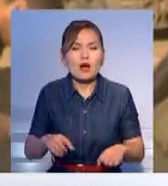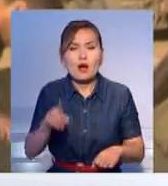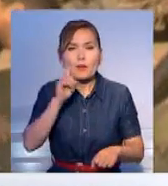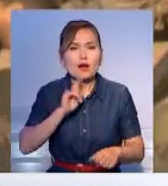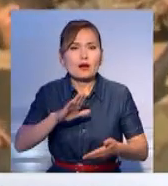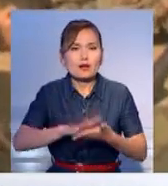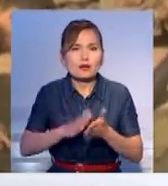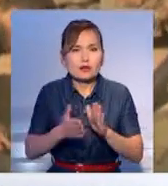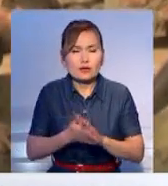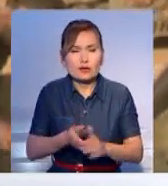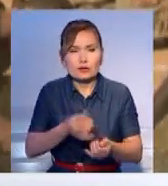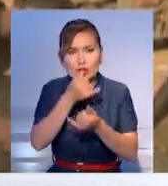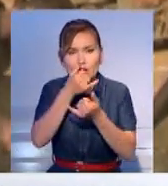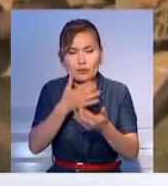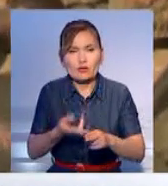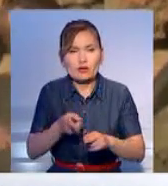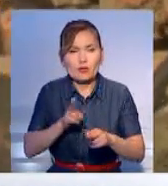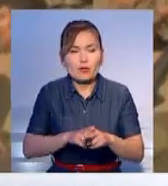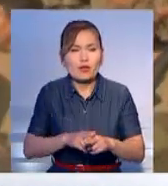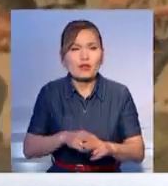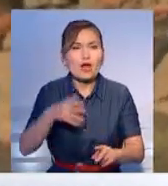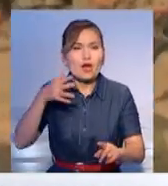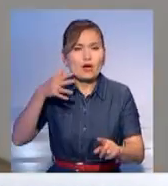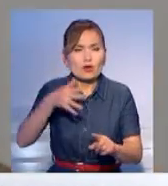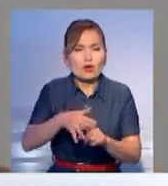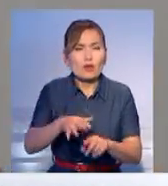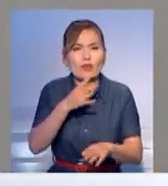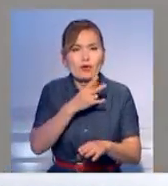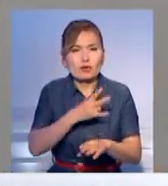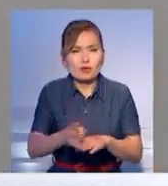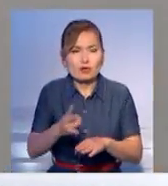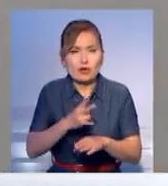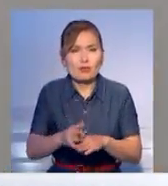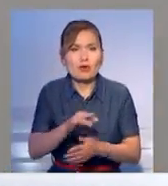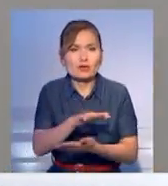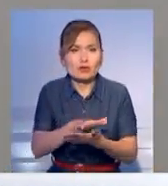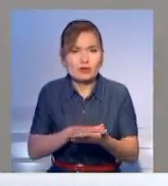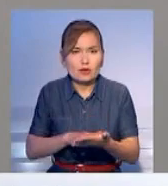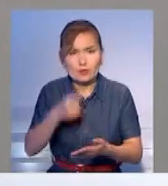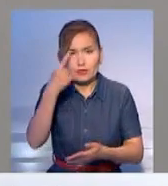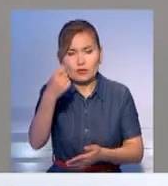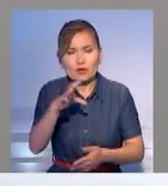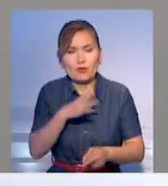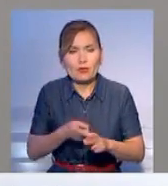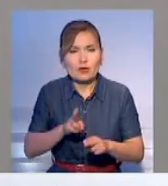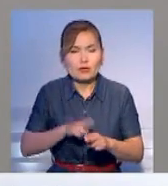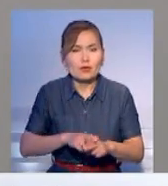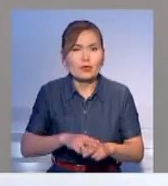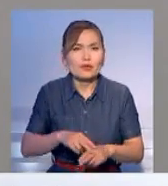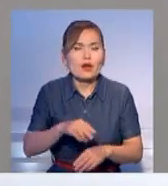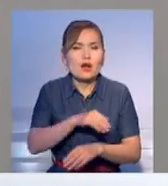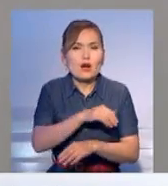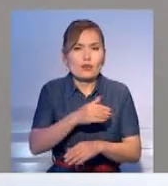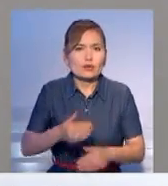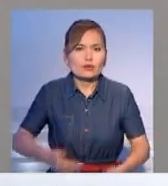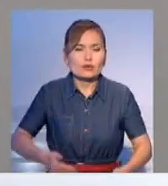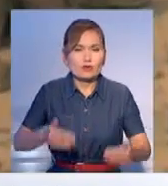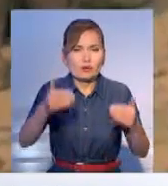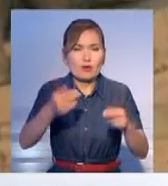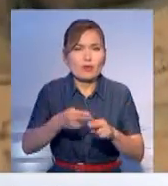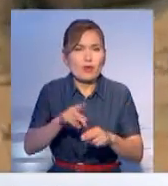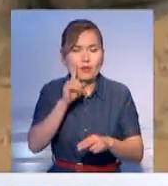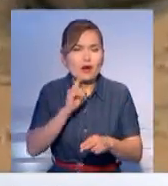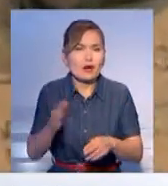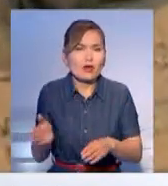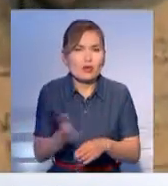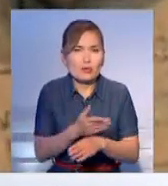Хамас қоршау алынса, террорлық әрекеттерді доғарамыз дейді. Ал Израиль ланкестік әрекеттер тыйылмай, қоршауды алу туралы сөз